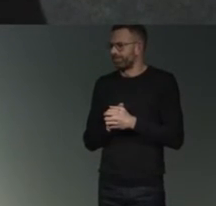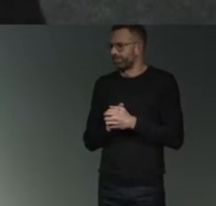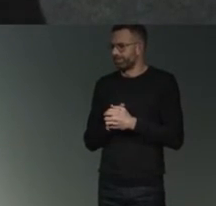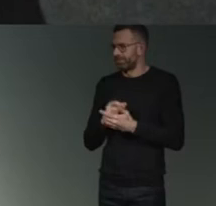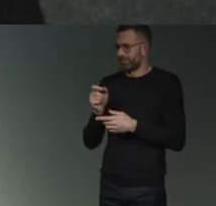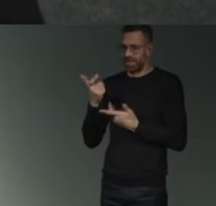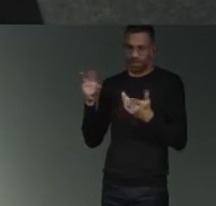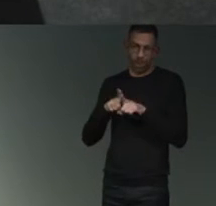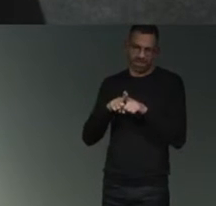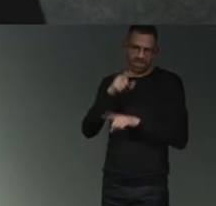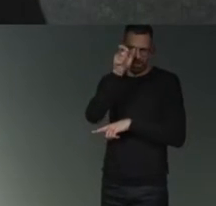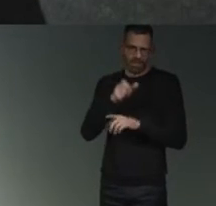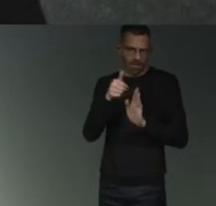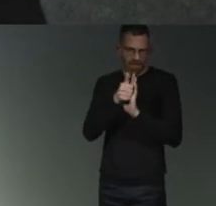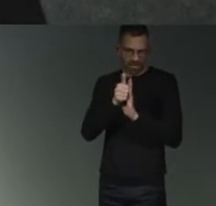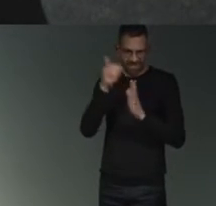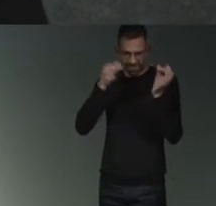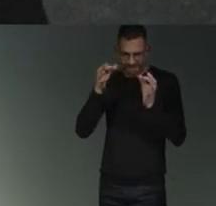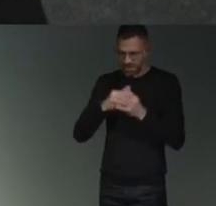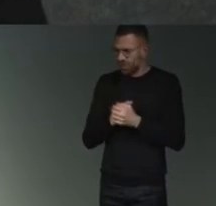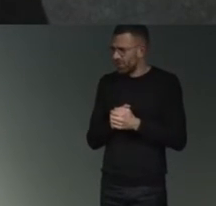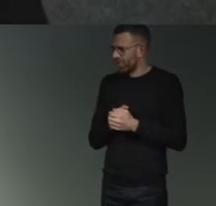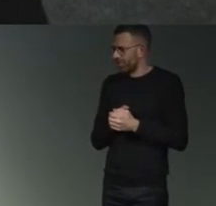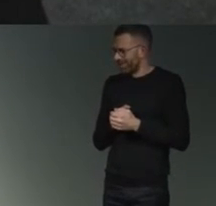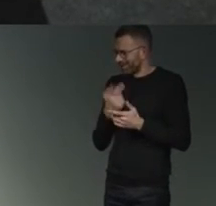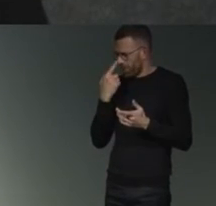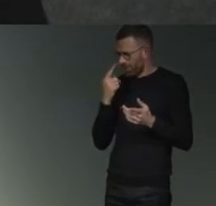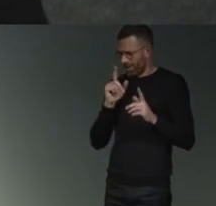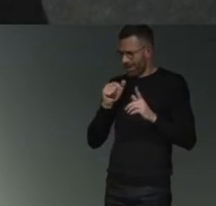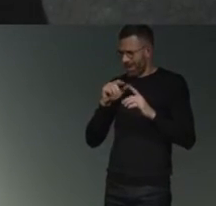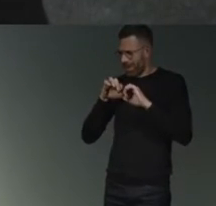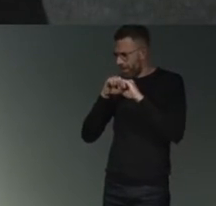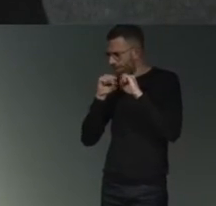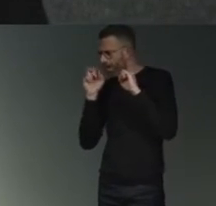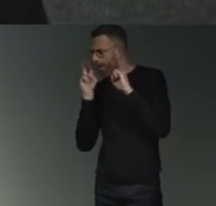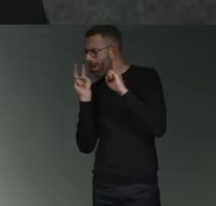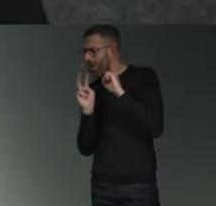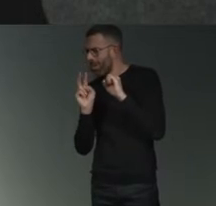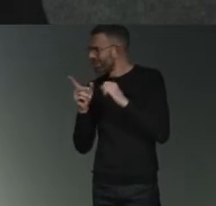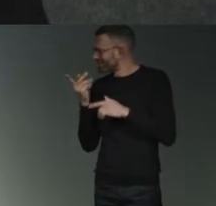personnage de fiction. Pourquoi tu as envie de mettre ce thème